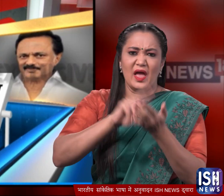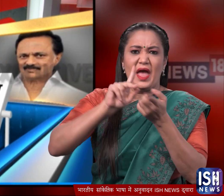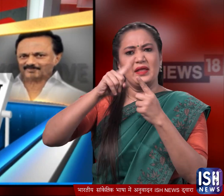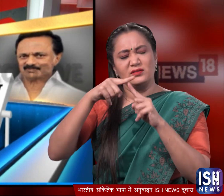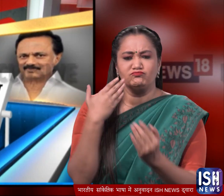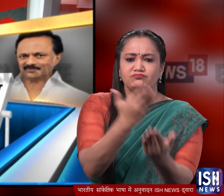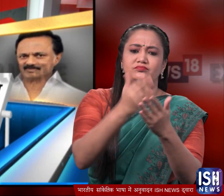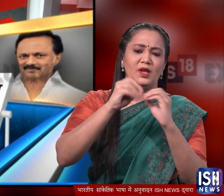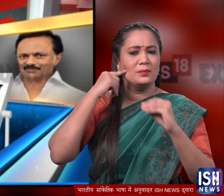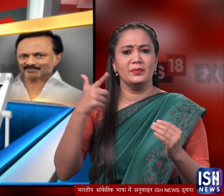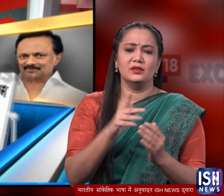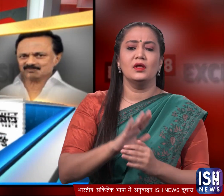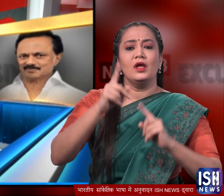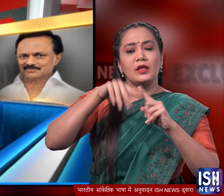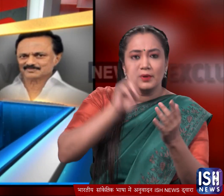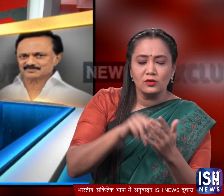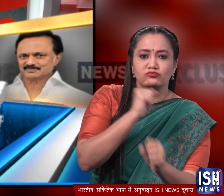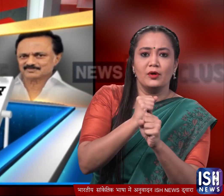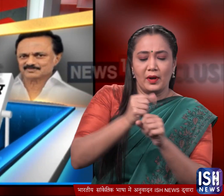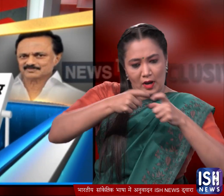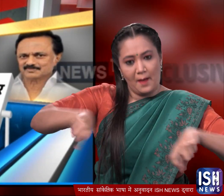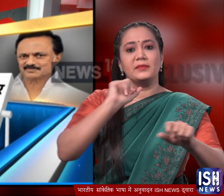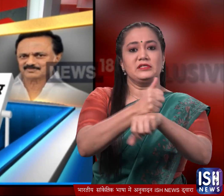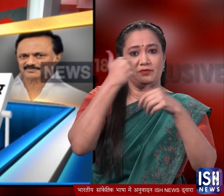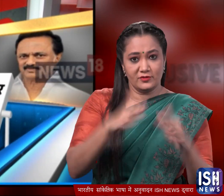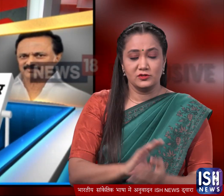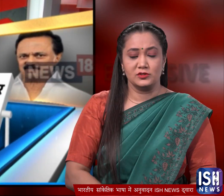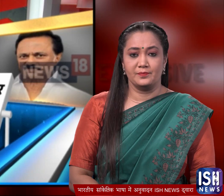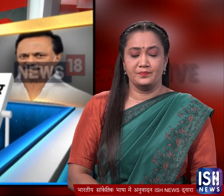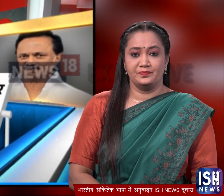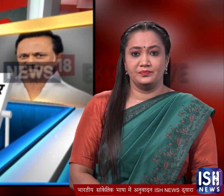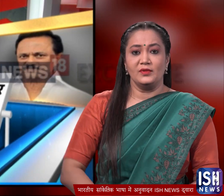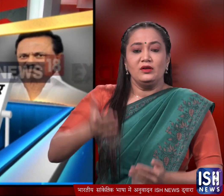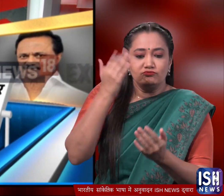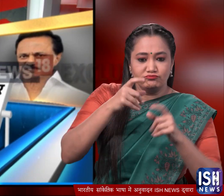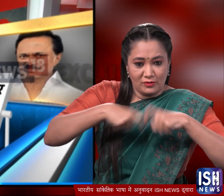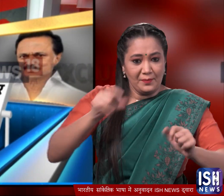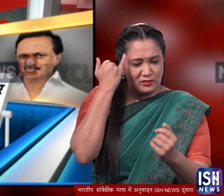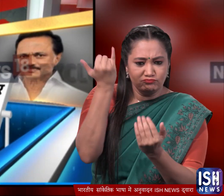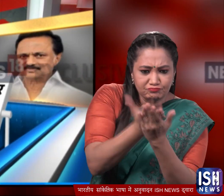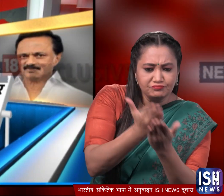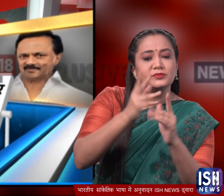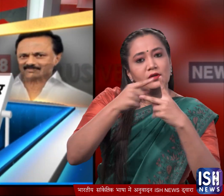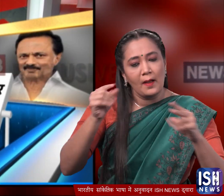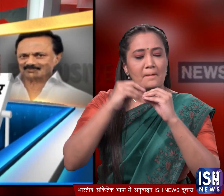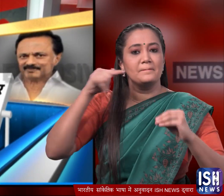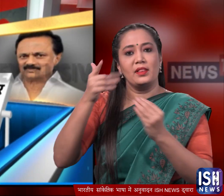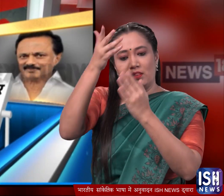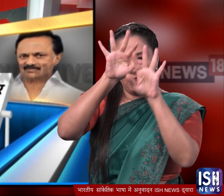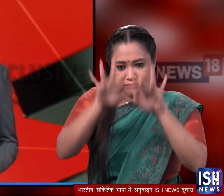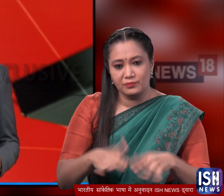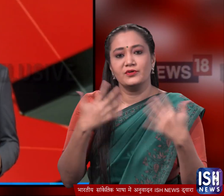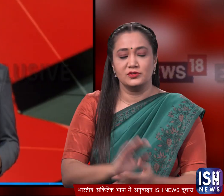ये बिल लेकर आई और इस सिलसिले में तमिलनाडु सरकार ने एक कमेटी भी बनाई थी। खबर है कि जिसकी सिफारिशों के आधार पर इस बिल का प्रस्ताव तैयार